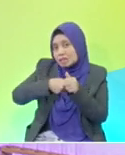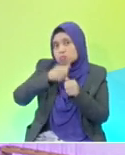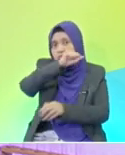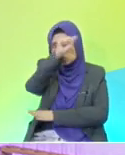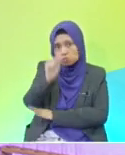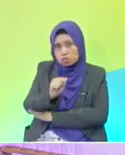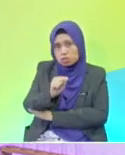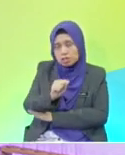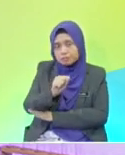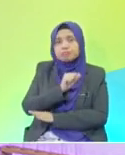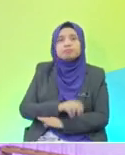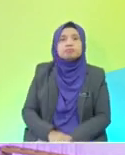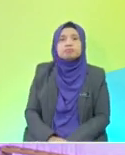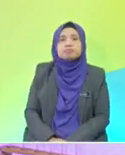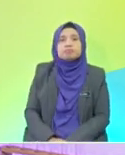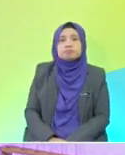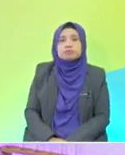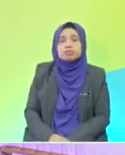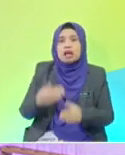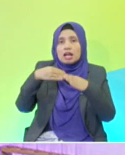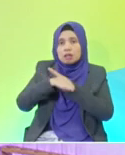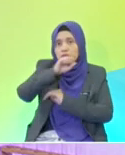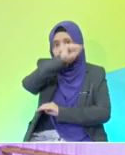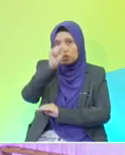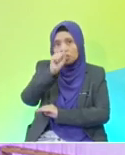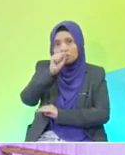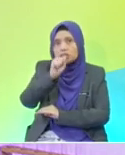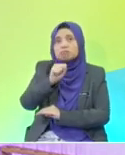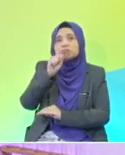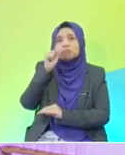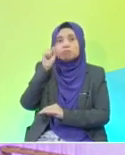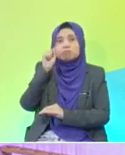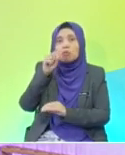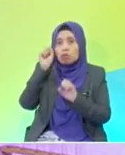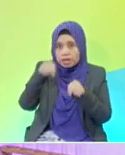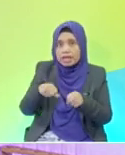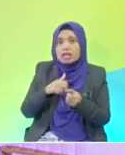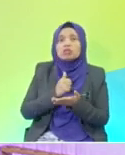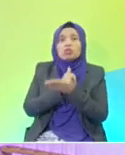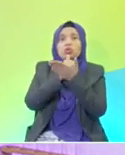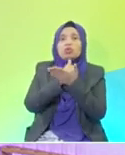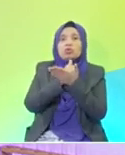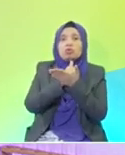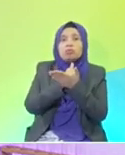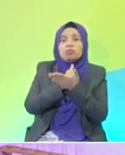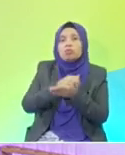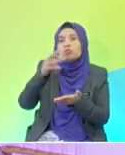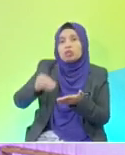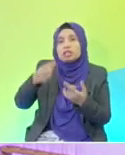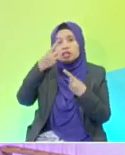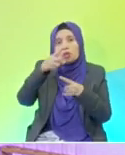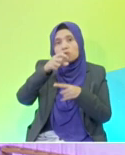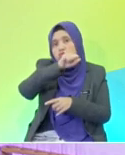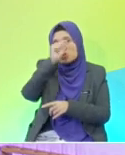setiap patah perkataan di dalam soalan sebenarnya boleh membantu calon untuk menjawab soal Oke